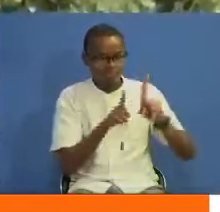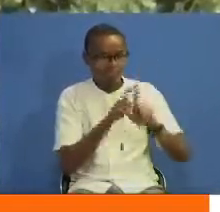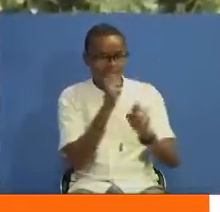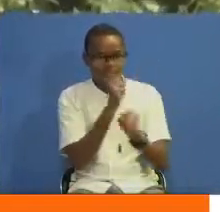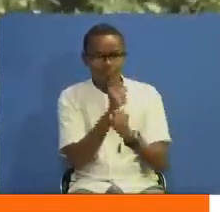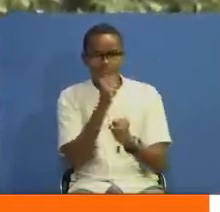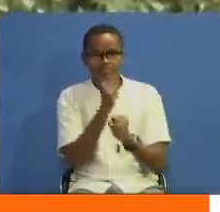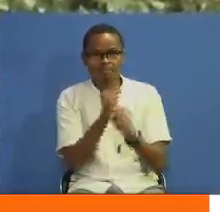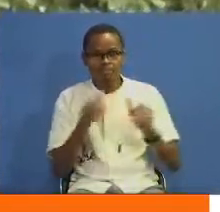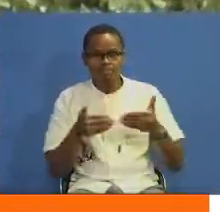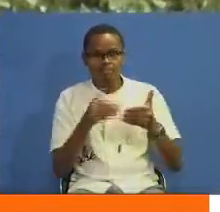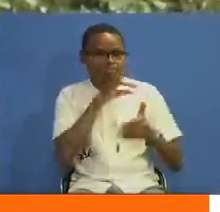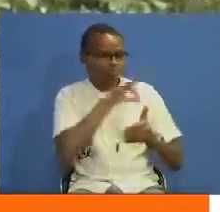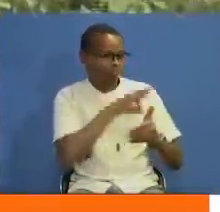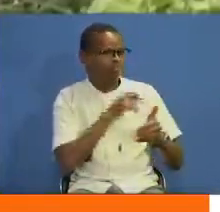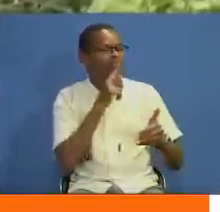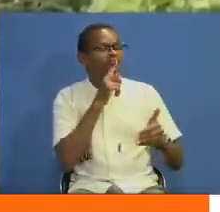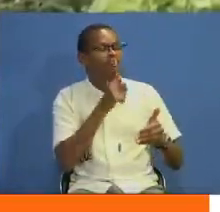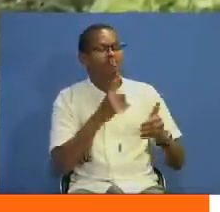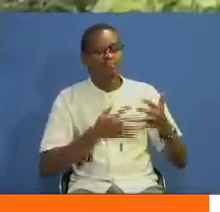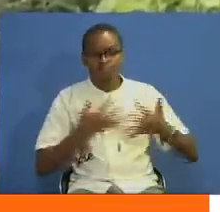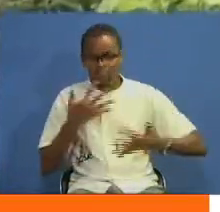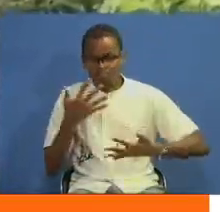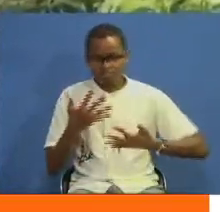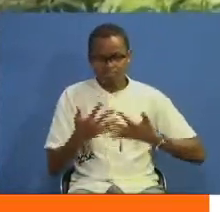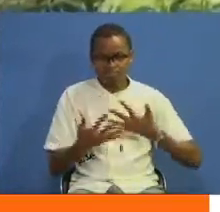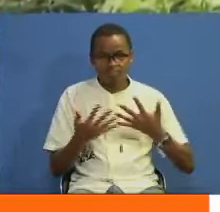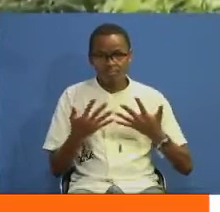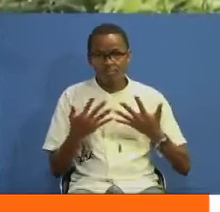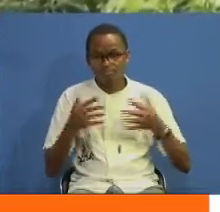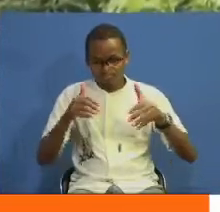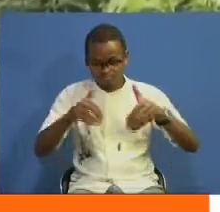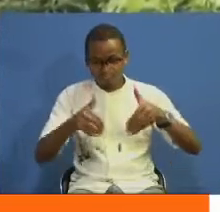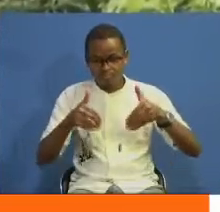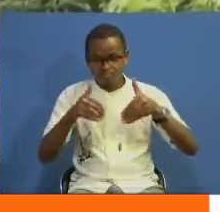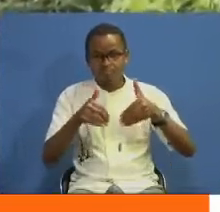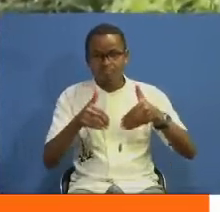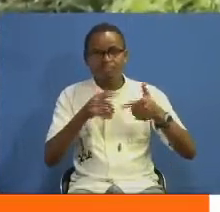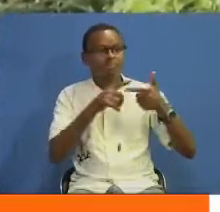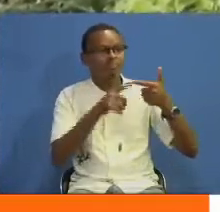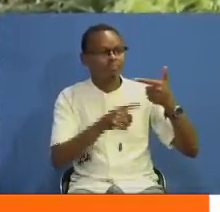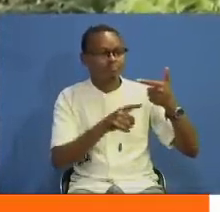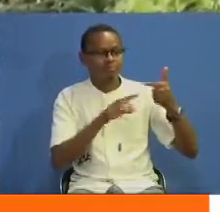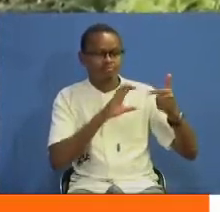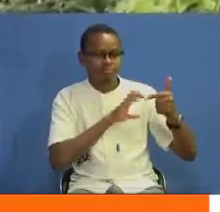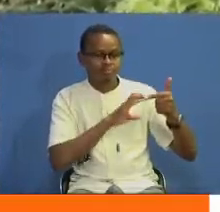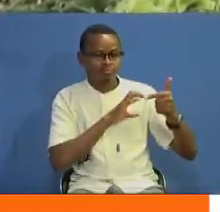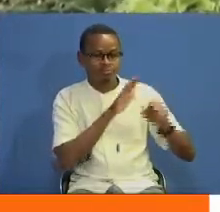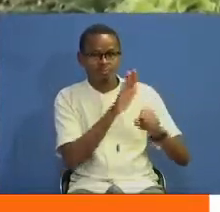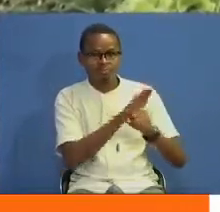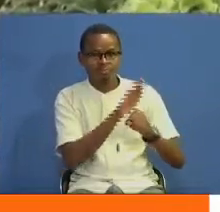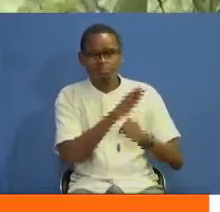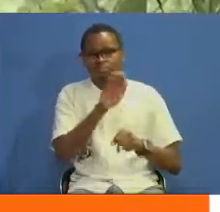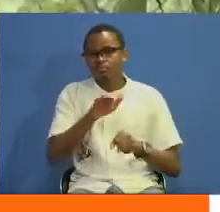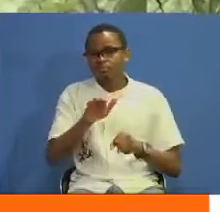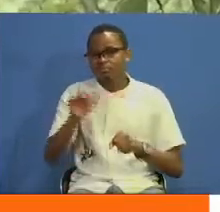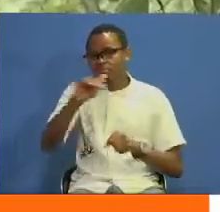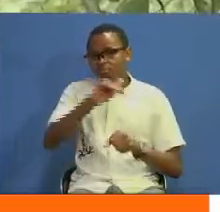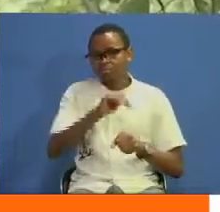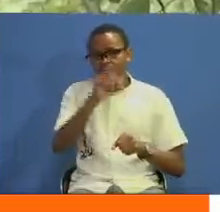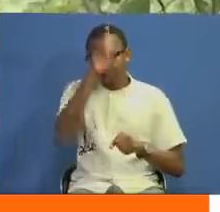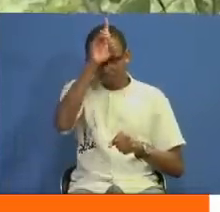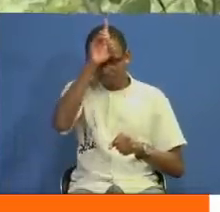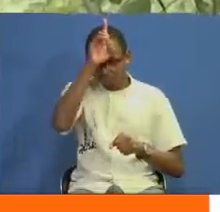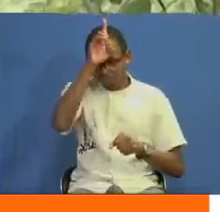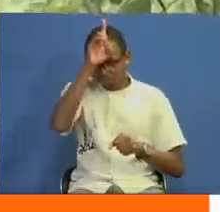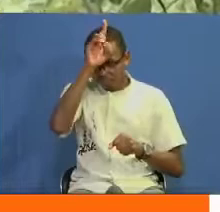yenye kujipatia faida, anasema kwa furaha Agathe Vani, mkulima, lakini kama yeye maelfu ya wanawake katika maeneo ya vijijini